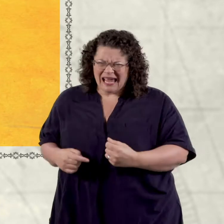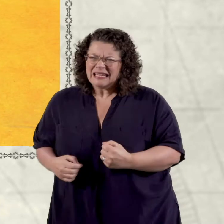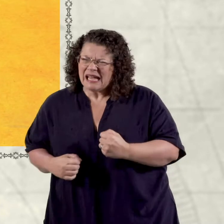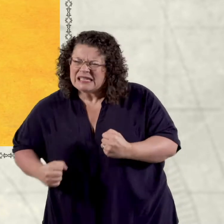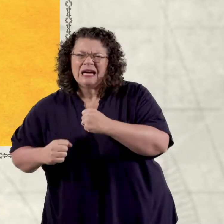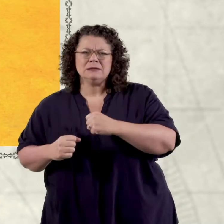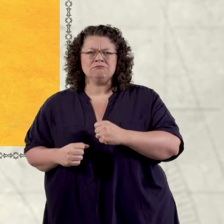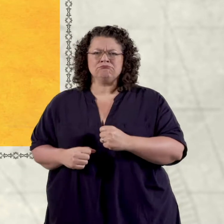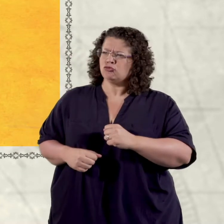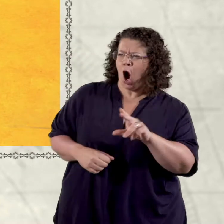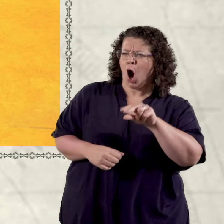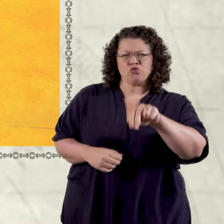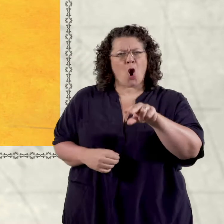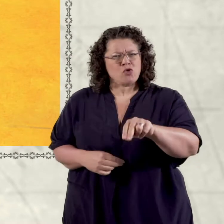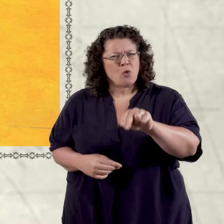Ie.